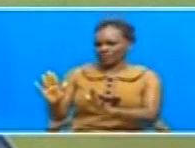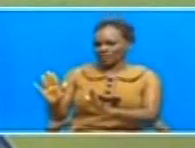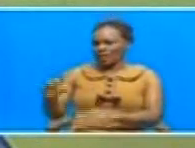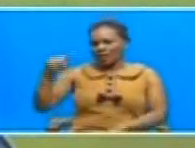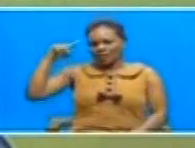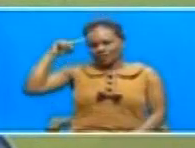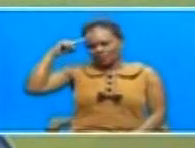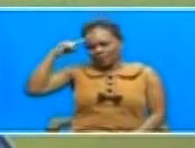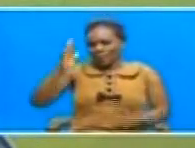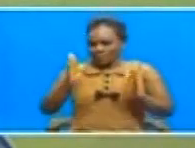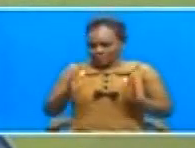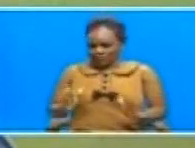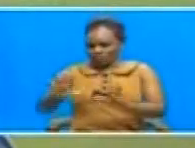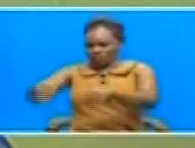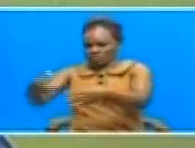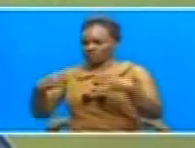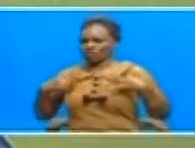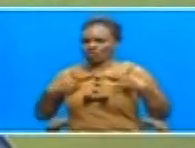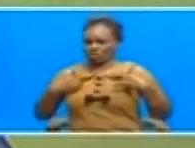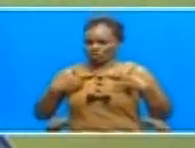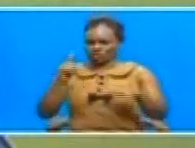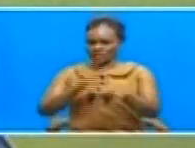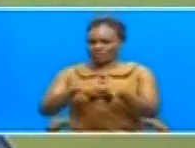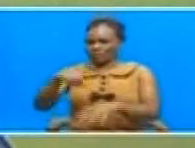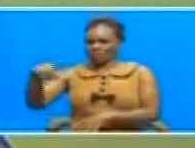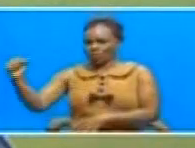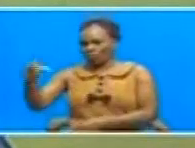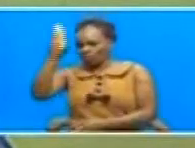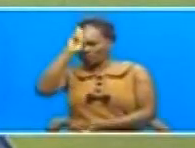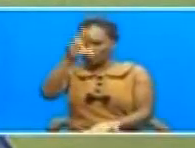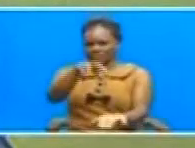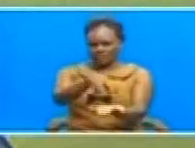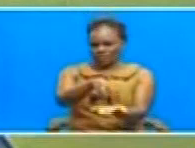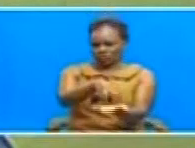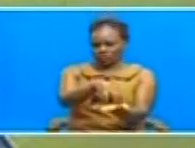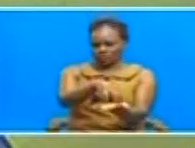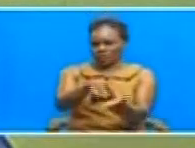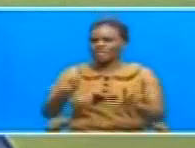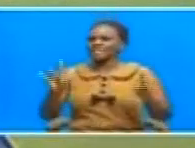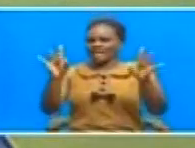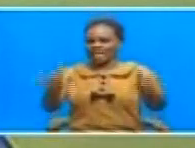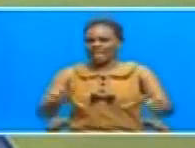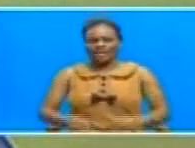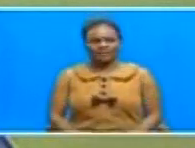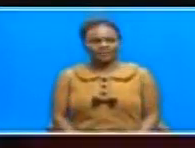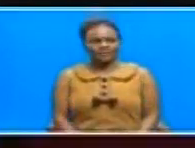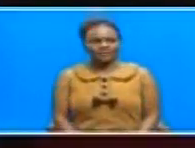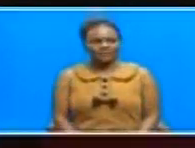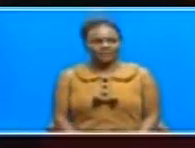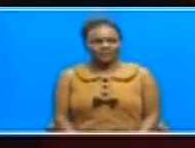msamaria mwema kumstiri mwanamume huyo walipofika katika kituo cha polisi sehemu ya Kitengela.